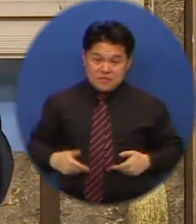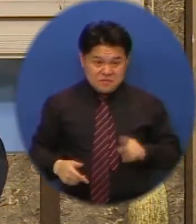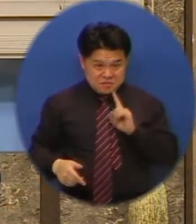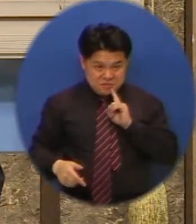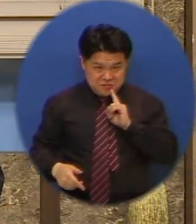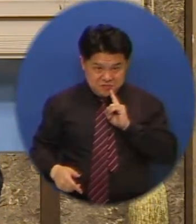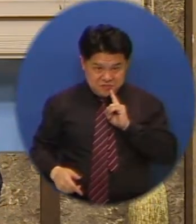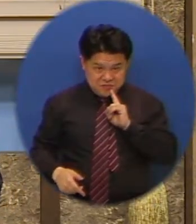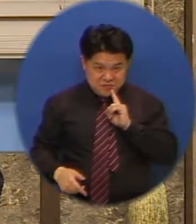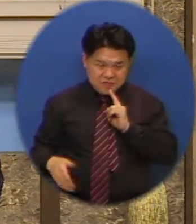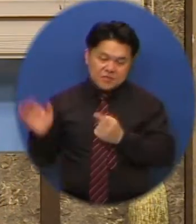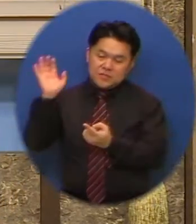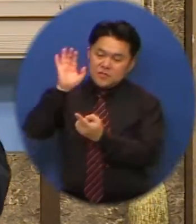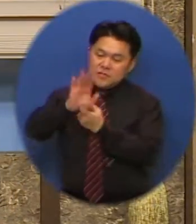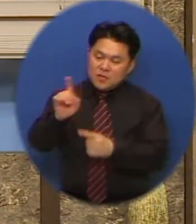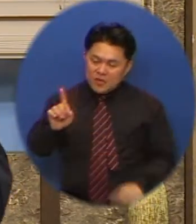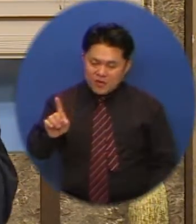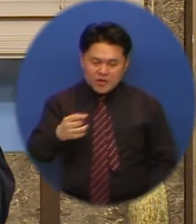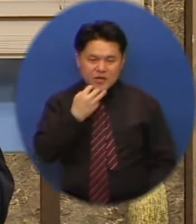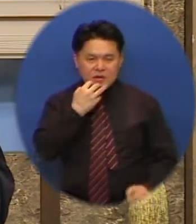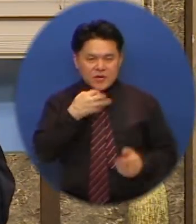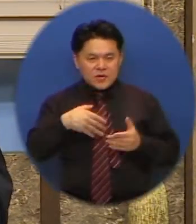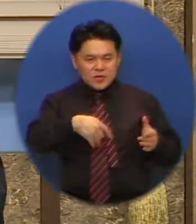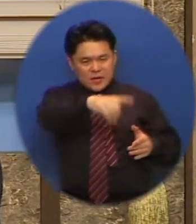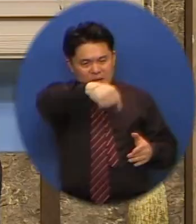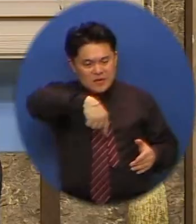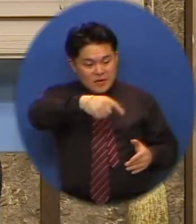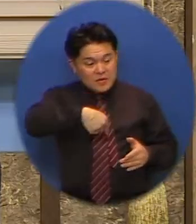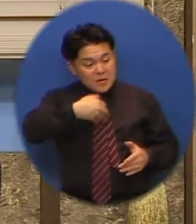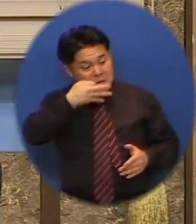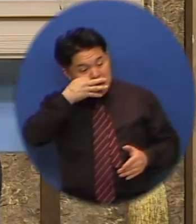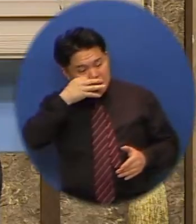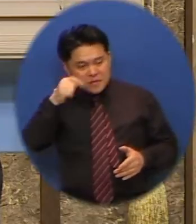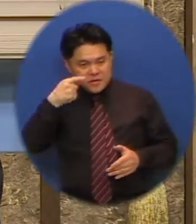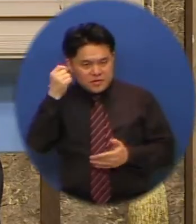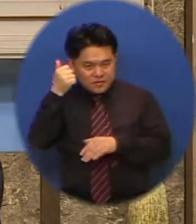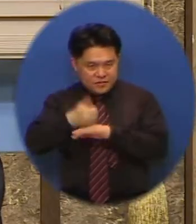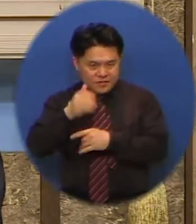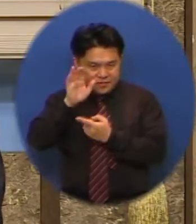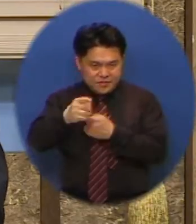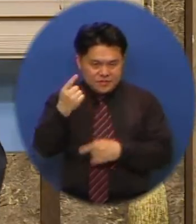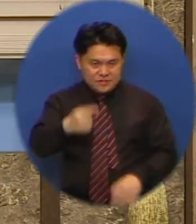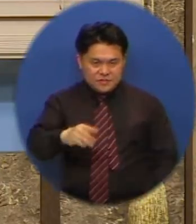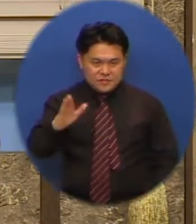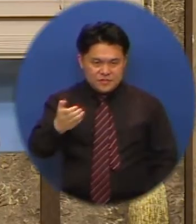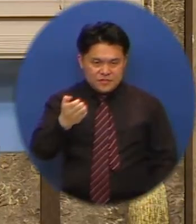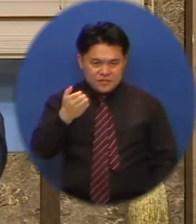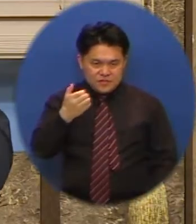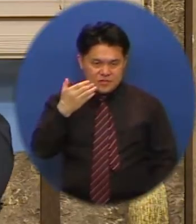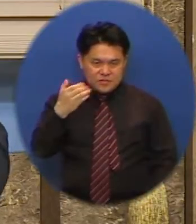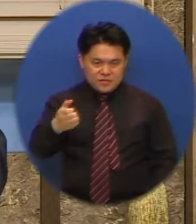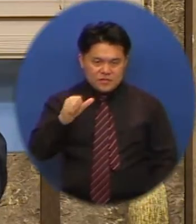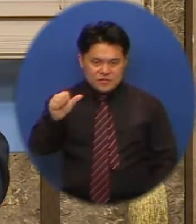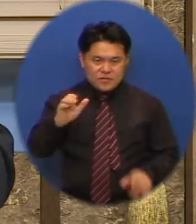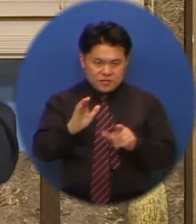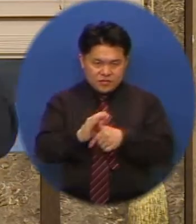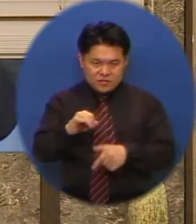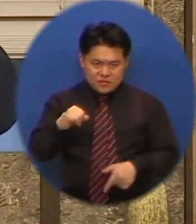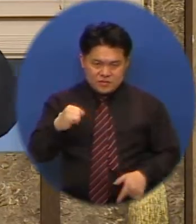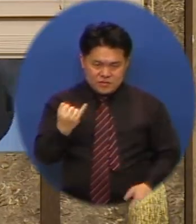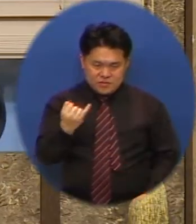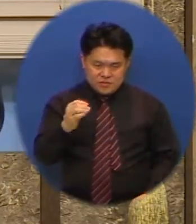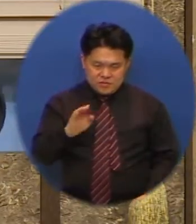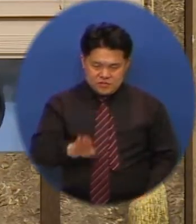이제 발표를 한 게 경기도를 왔다 갔다 뭐 하더니 나온 게 90원에 나온 읍면동 복지 허브합니다. 그러니까